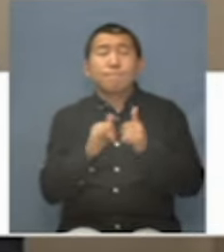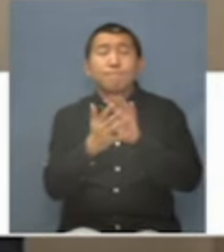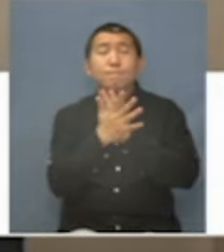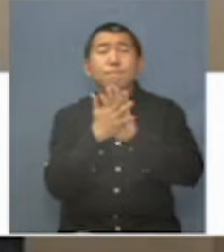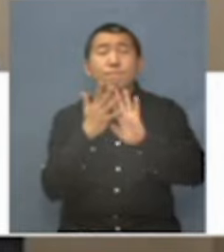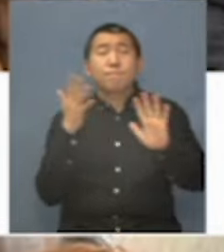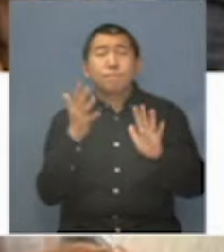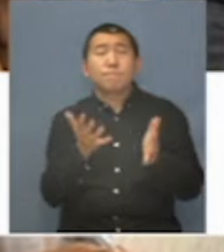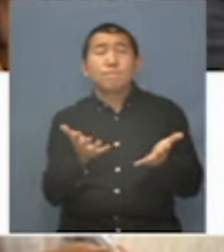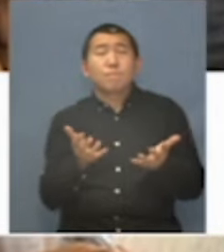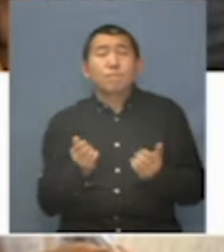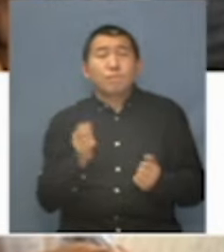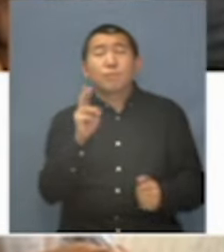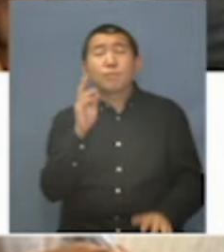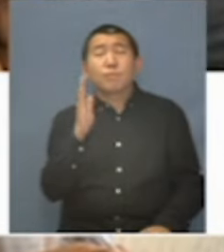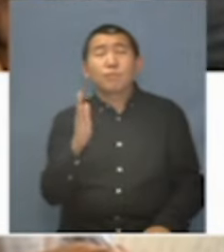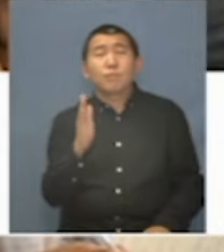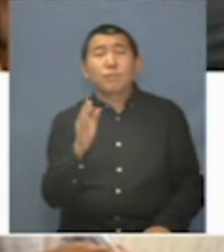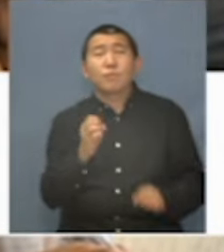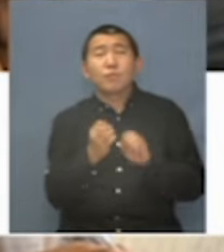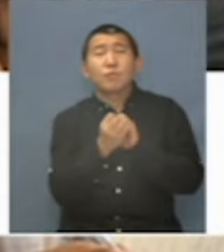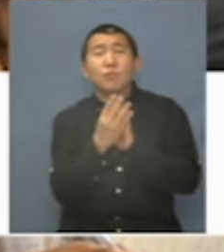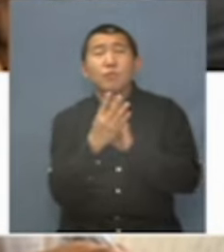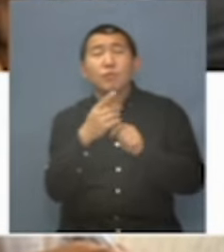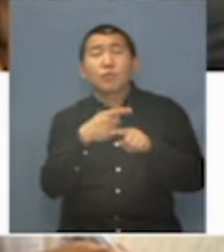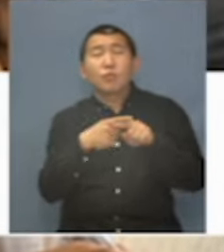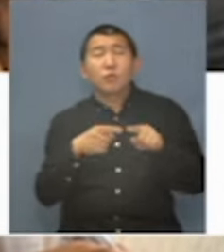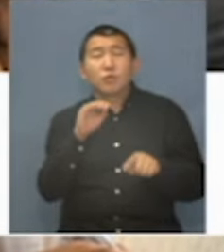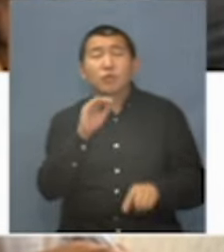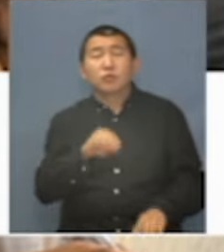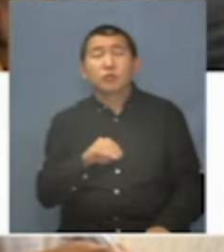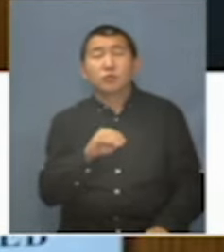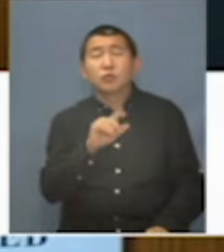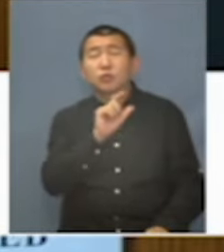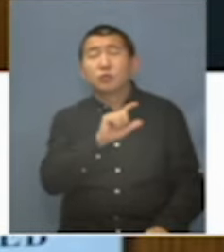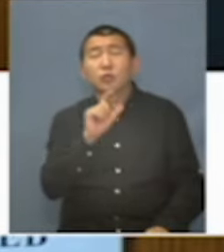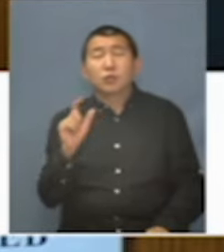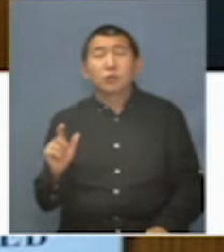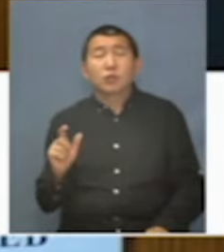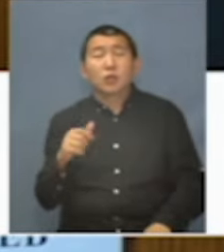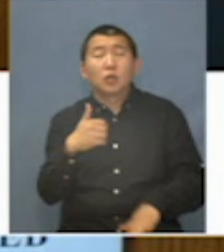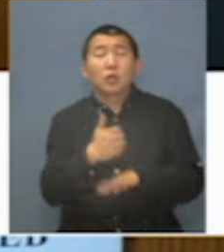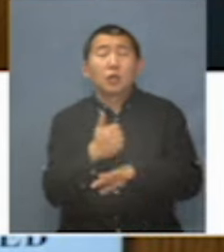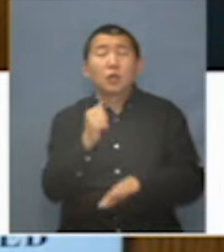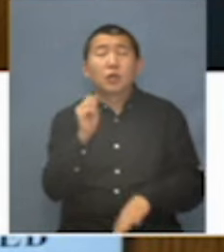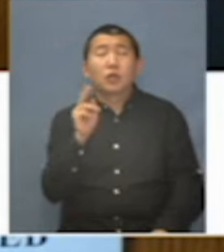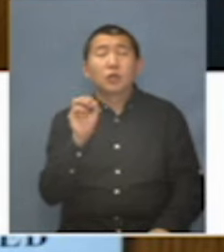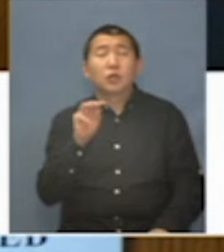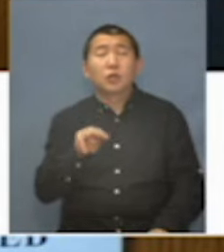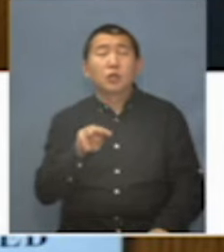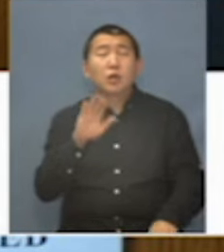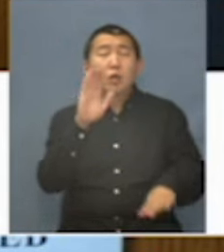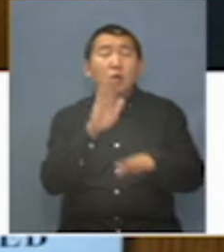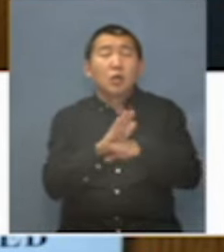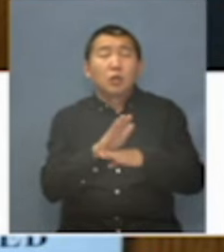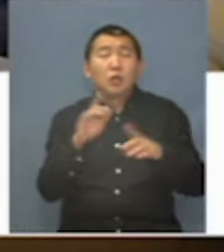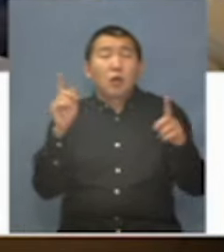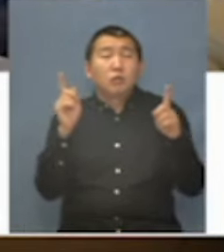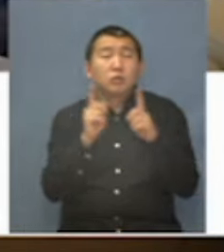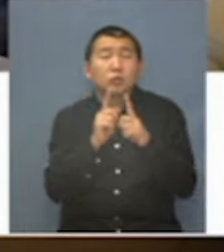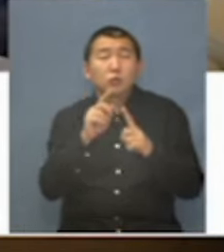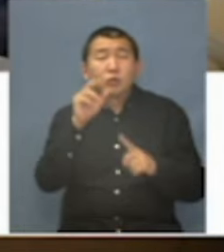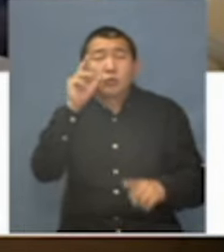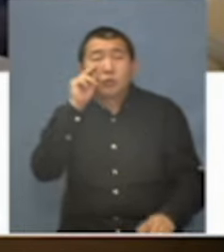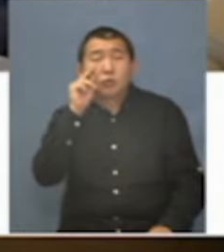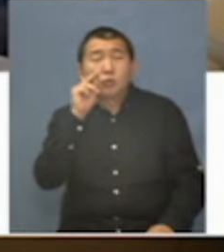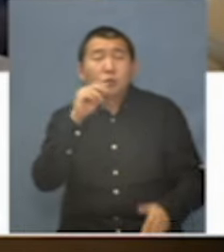на получение жилья состоит 14,5 тысяч человек. Глава региона Ермек Кушербаев поручил в кратчайшие сроки опубликовать